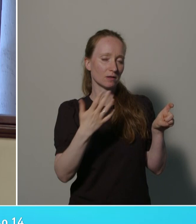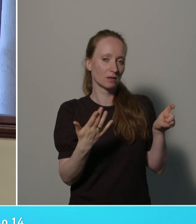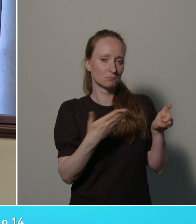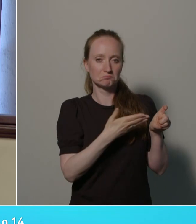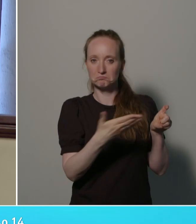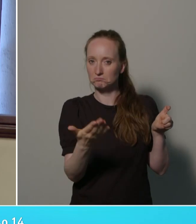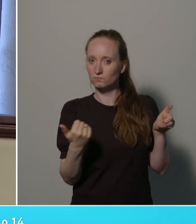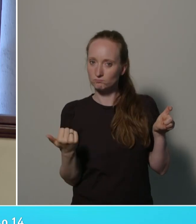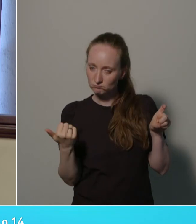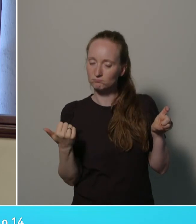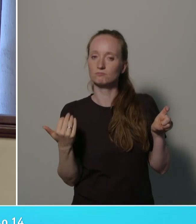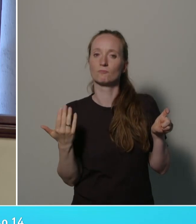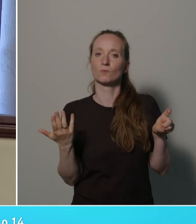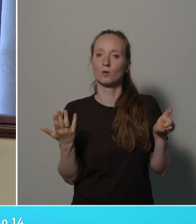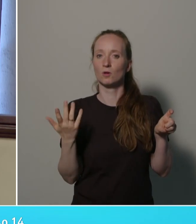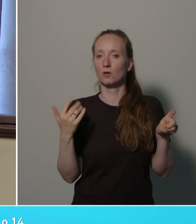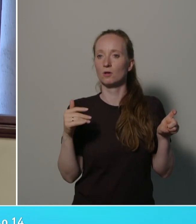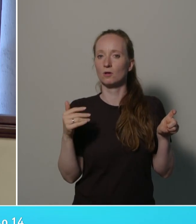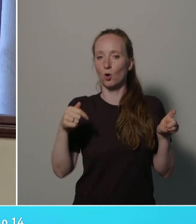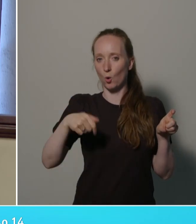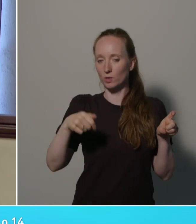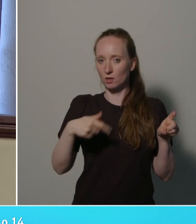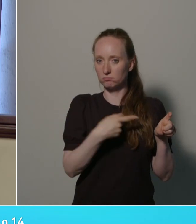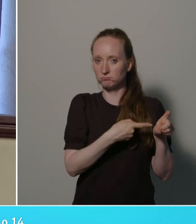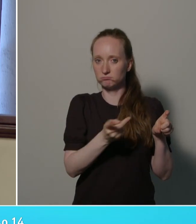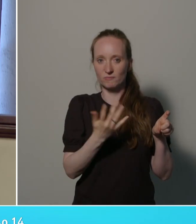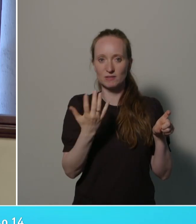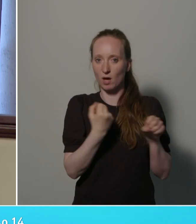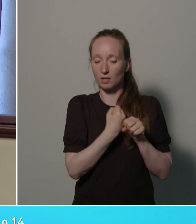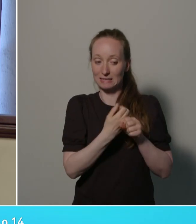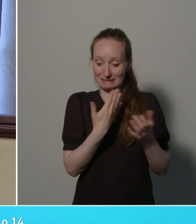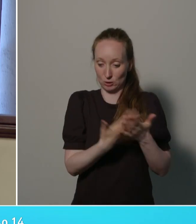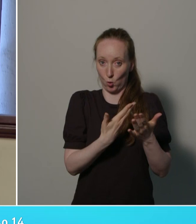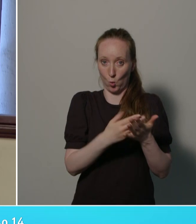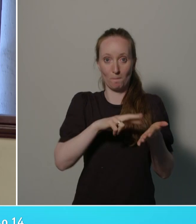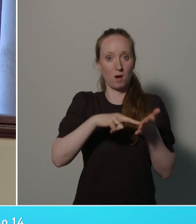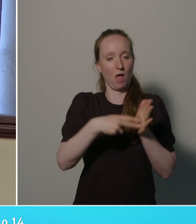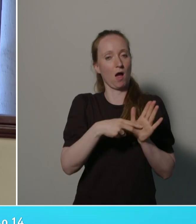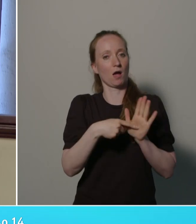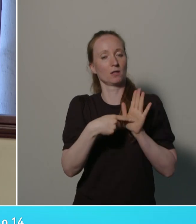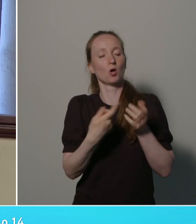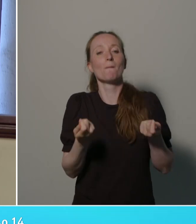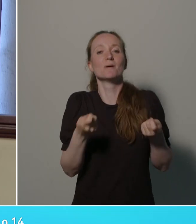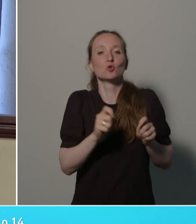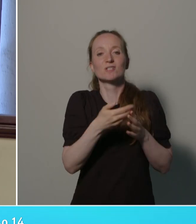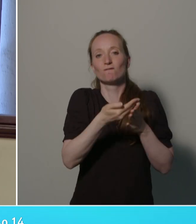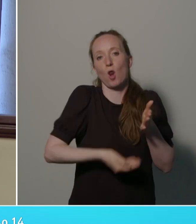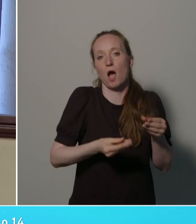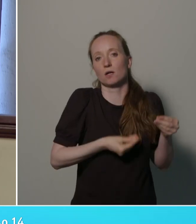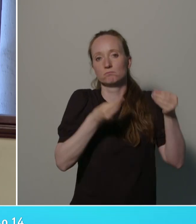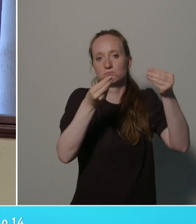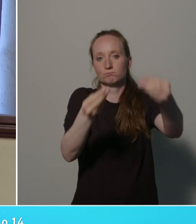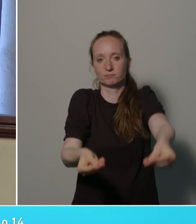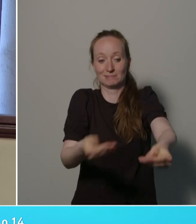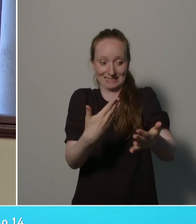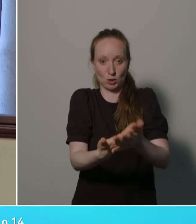heute, respektive durch die Verwaltung, auch einen solchen Plan und einen solchen Beschluss auf unsere Tische